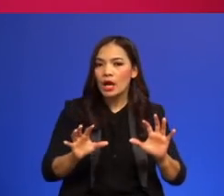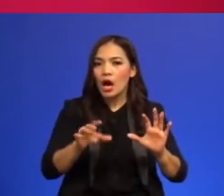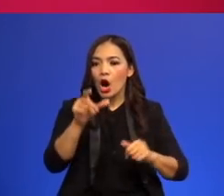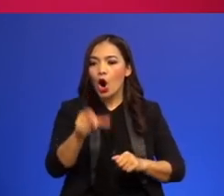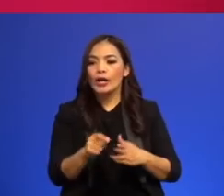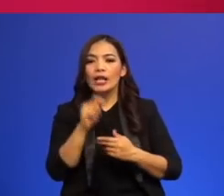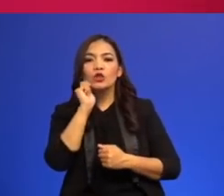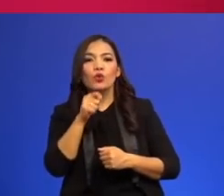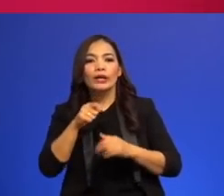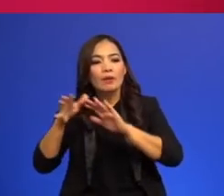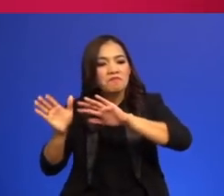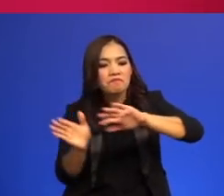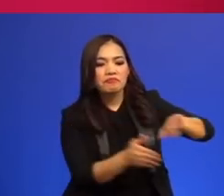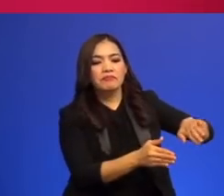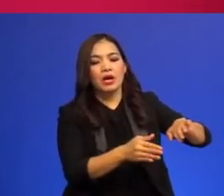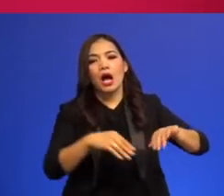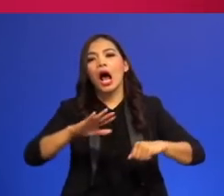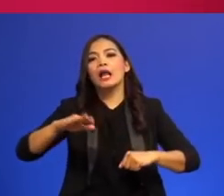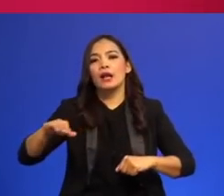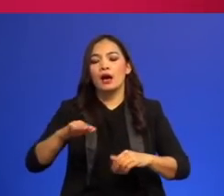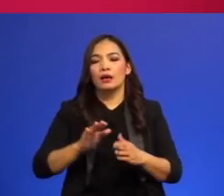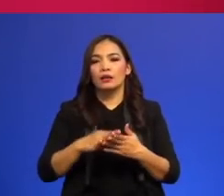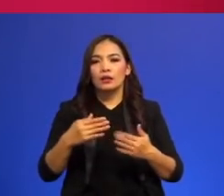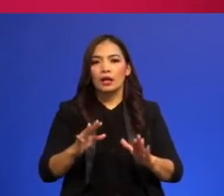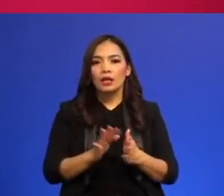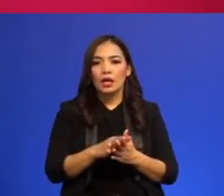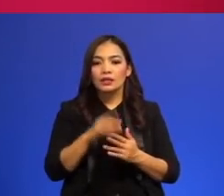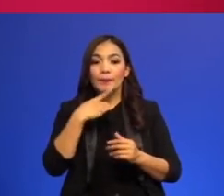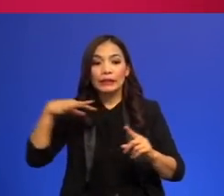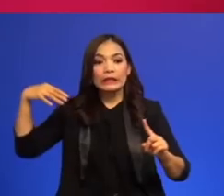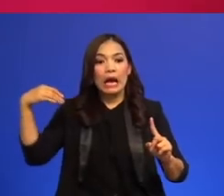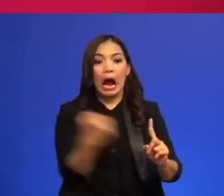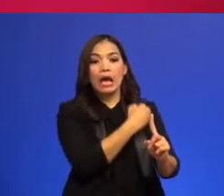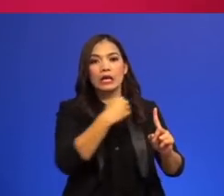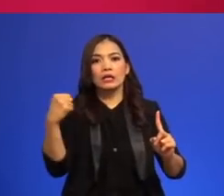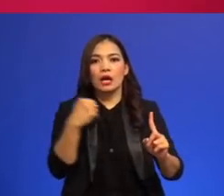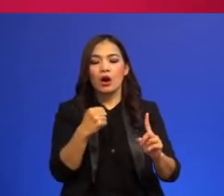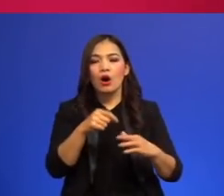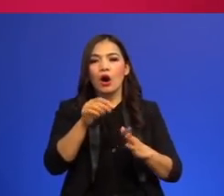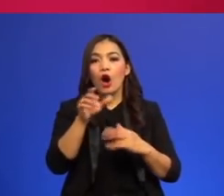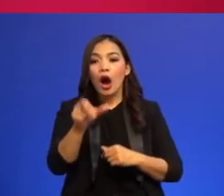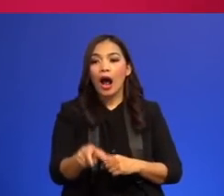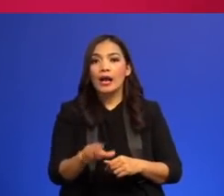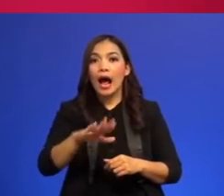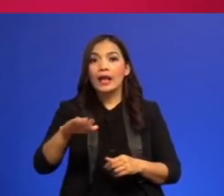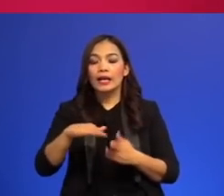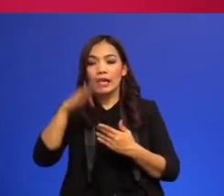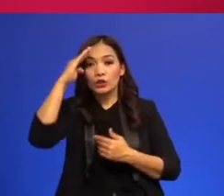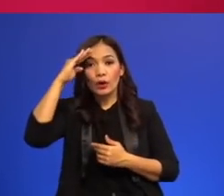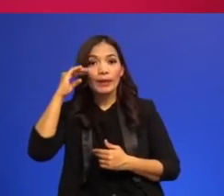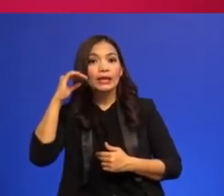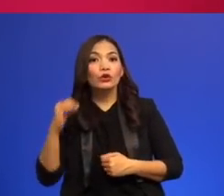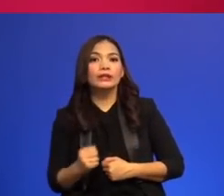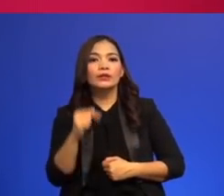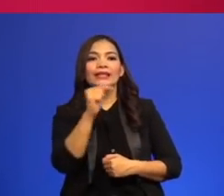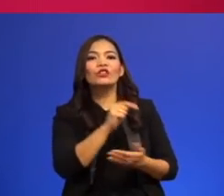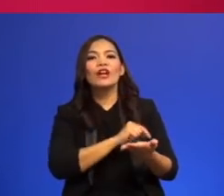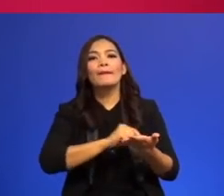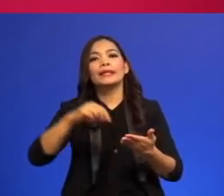orang tua yang ditelantarkan anak dan juga dianiaya menantu, saya mengatakan ini kejahatan.